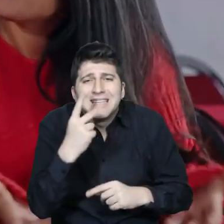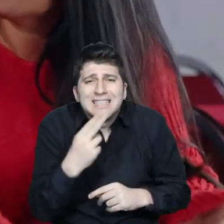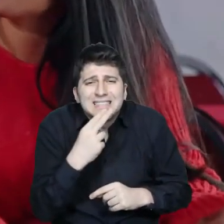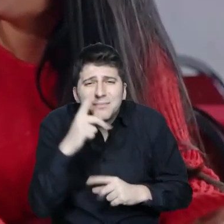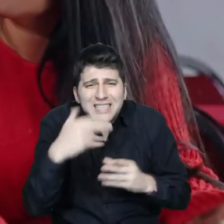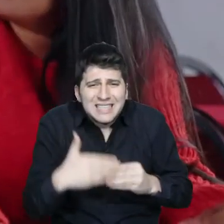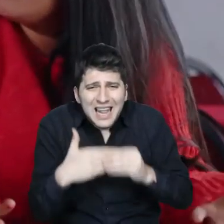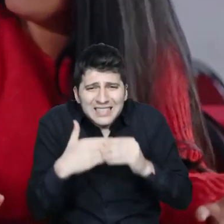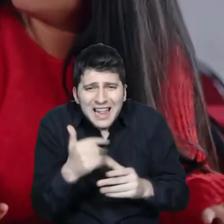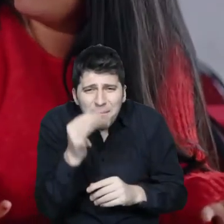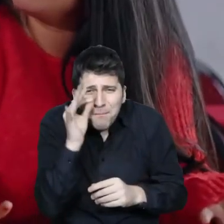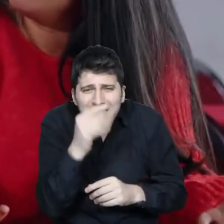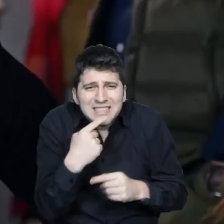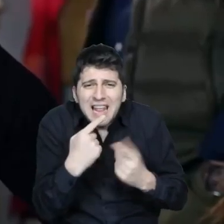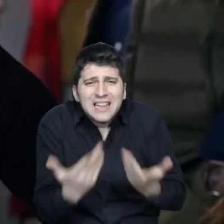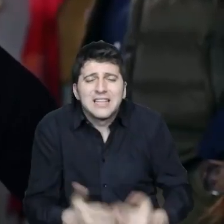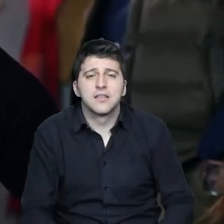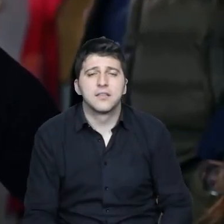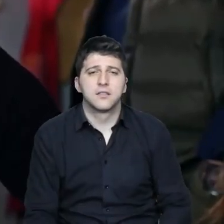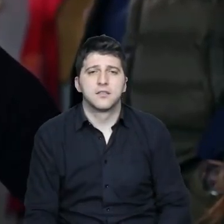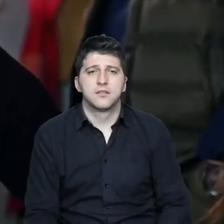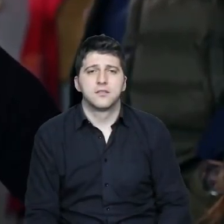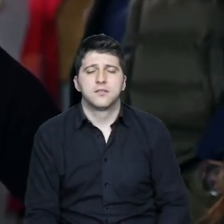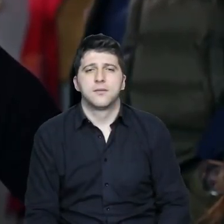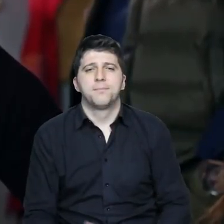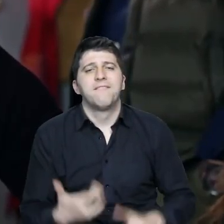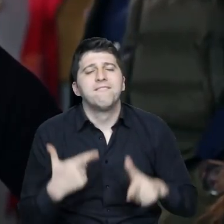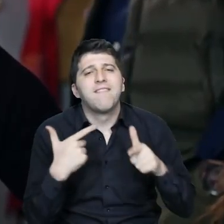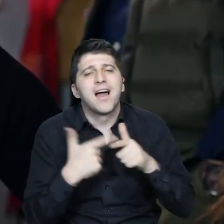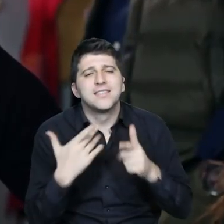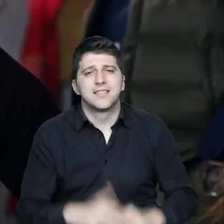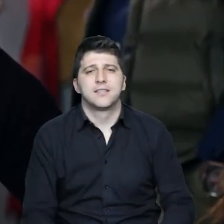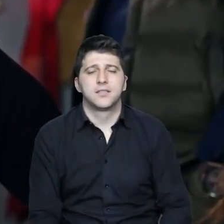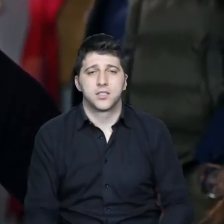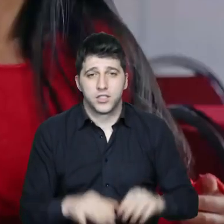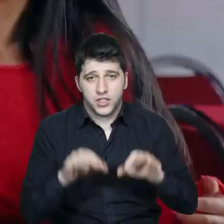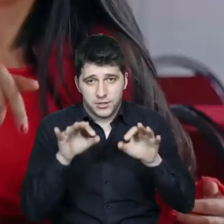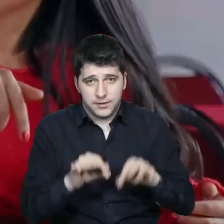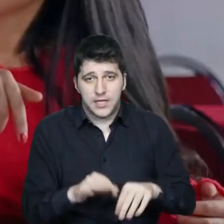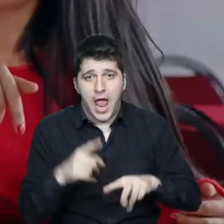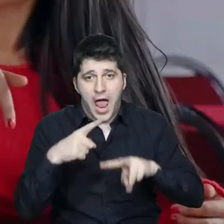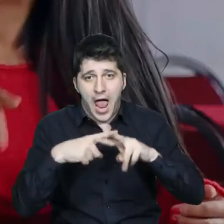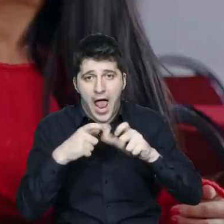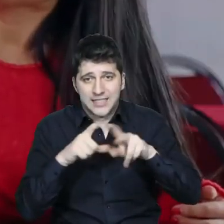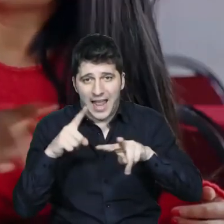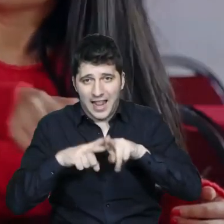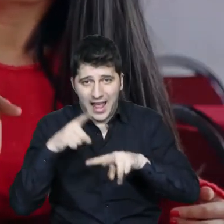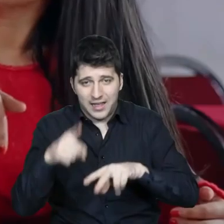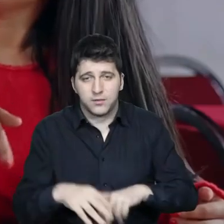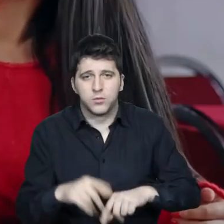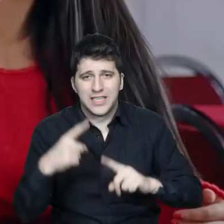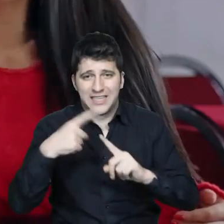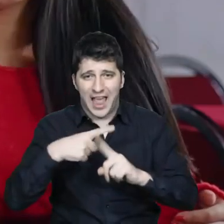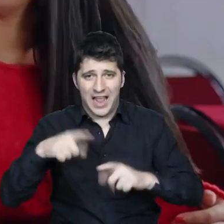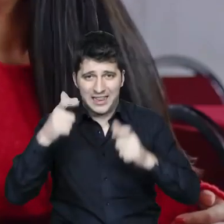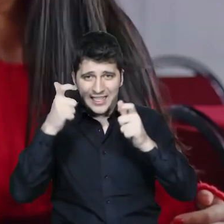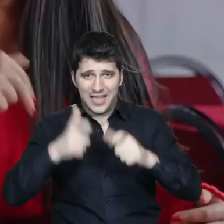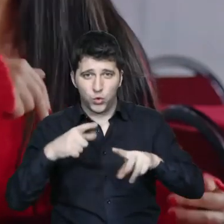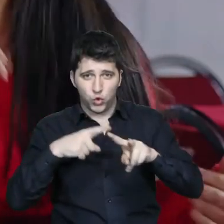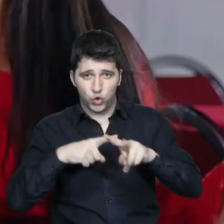kızcağızla bir tanış diyoruz. Ne dedik yani? Hem bak Fatih'ciğim, şimdi Asena var ya, Taraklı'da